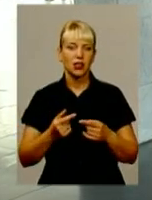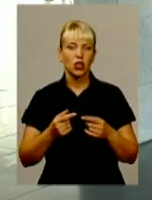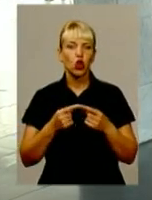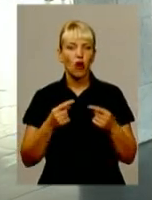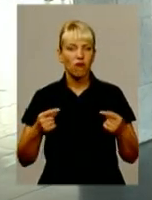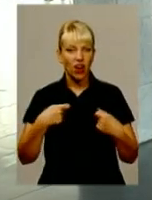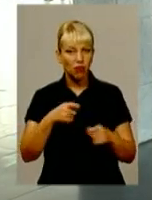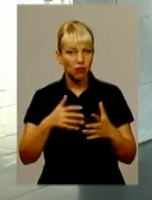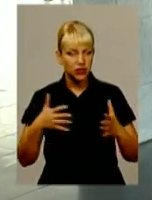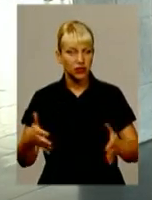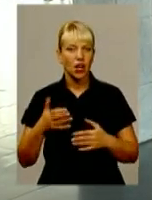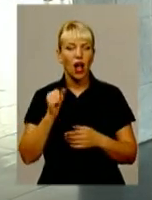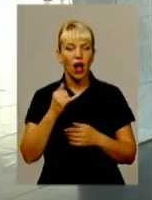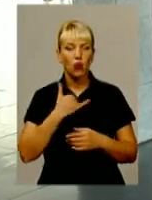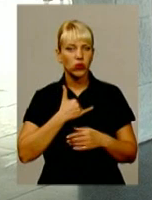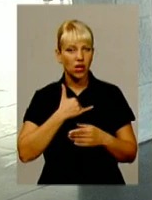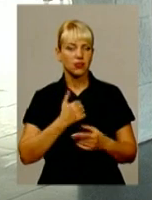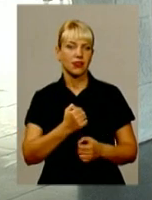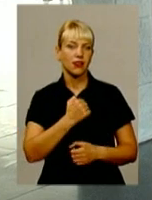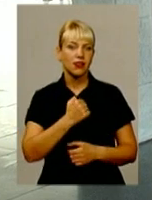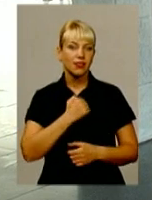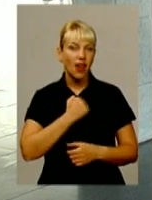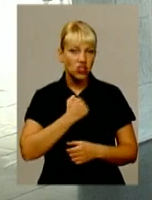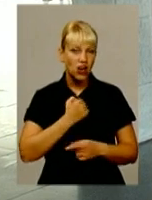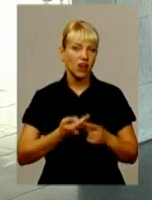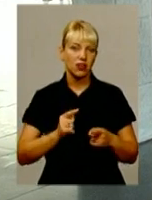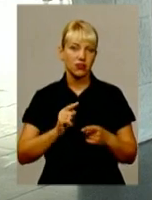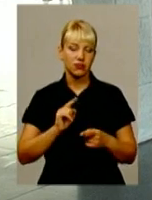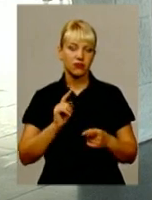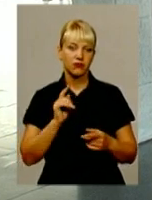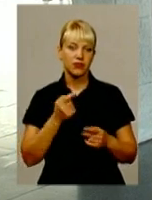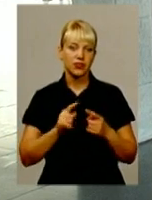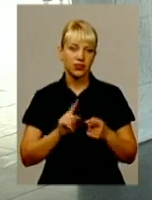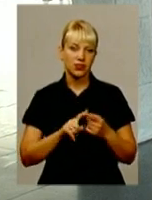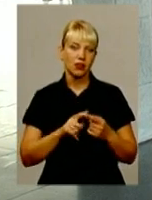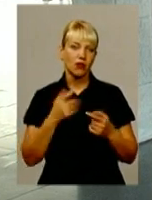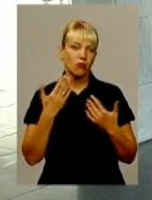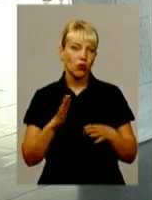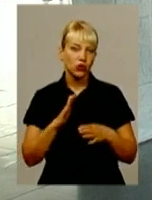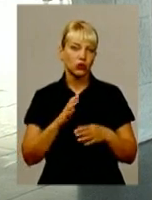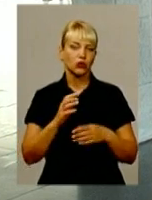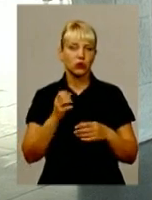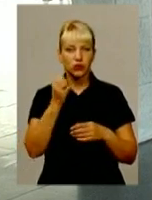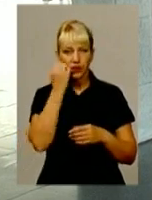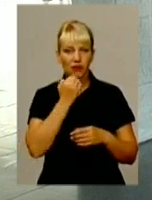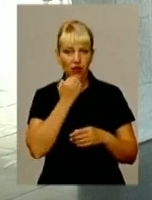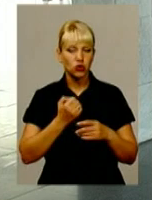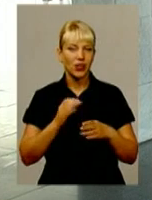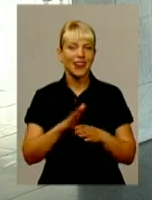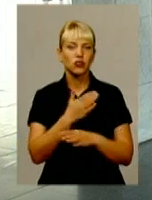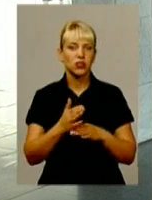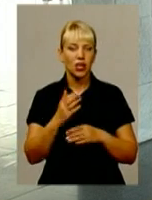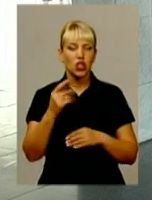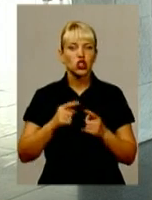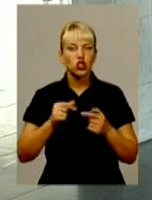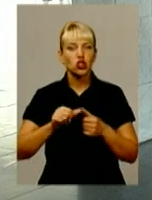У нас на сьогодні, на жаль, ця ситуація більше пов'язана зі реструктуризацією зовнішнього боргу. І нам пояснює це тим,